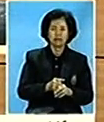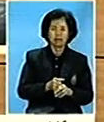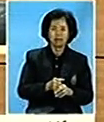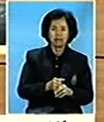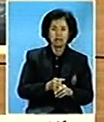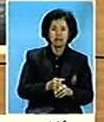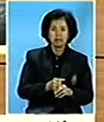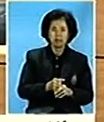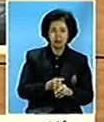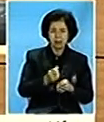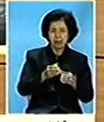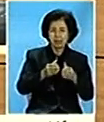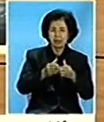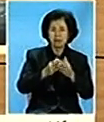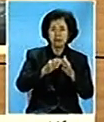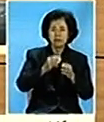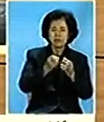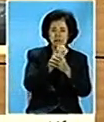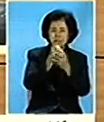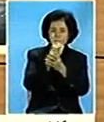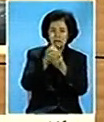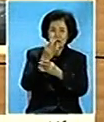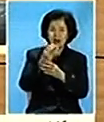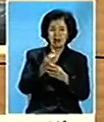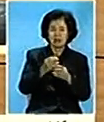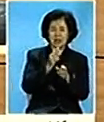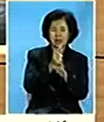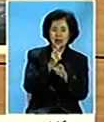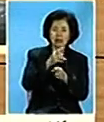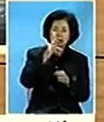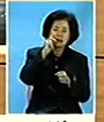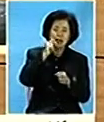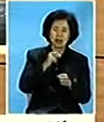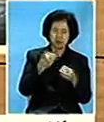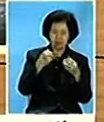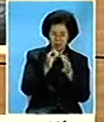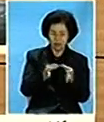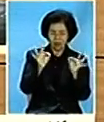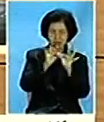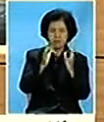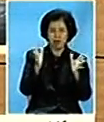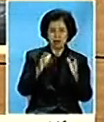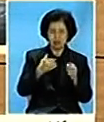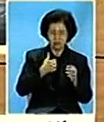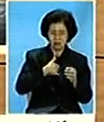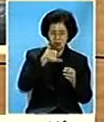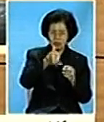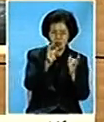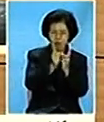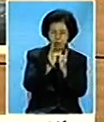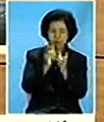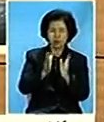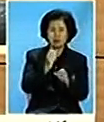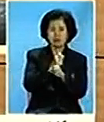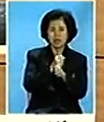ครับการสร้างป่ารักษาน้ำเป็นเรื่องที่มีความสำคัญเป็นอย่างยิ่งกับผมได้ลงไปพบป่าเจ้าหน้าที่ซึ่งมีหน้าที่ใน